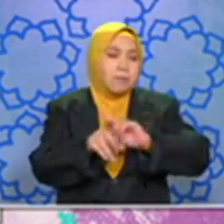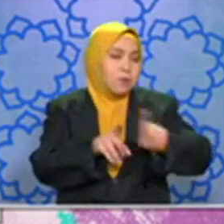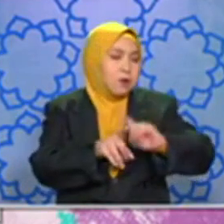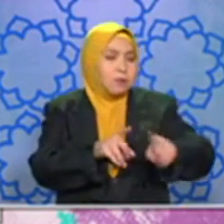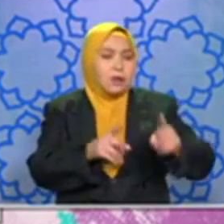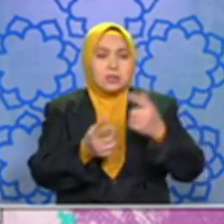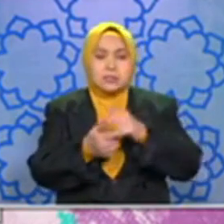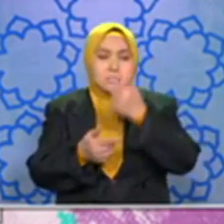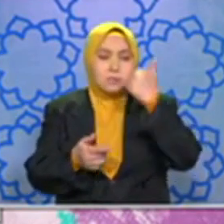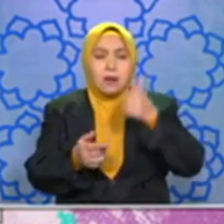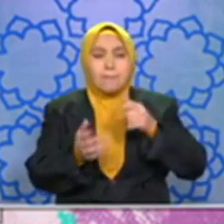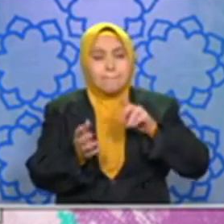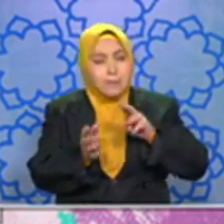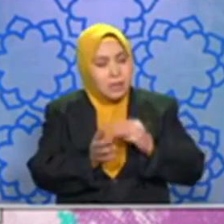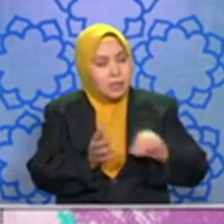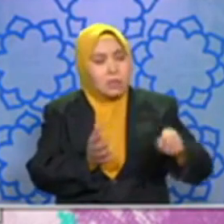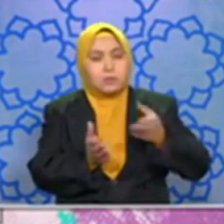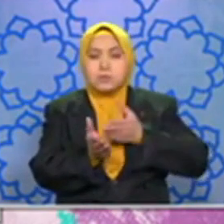خلقا